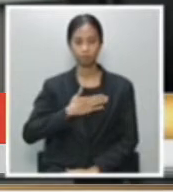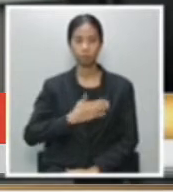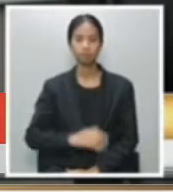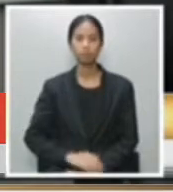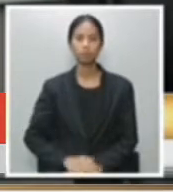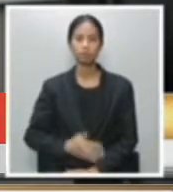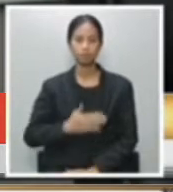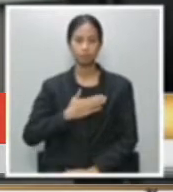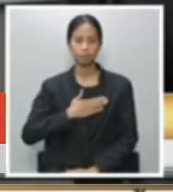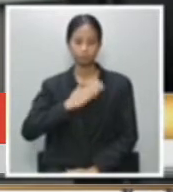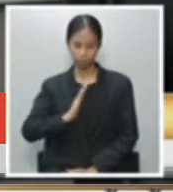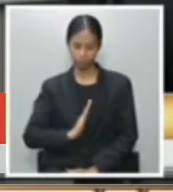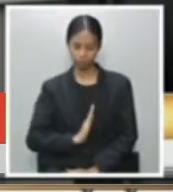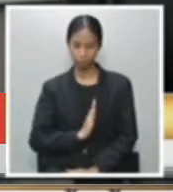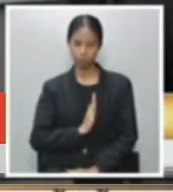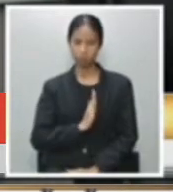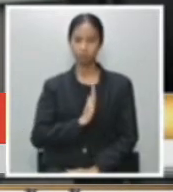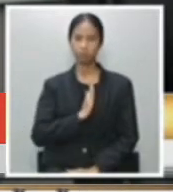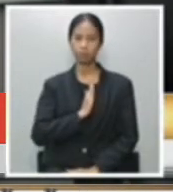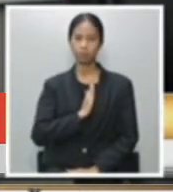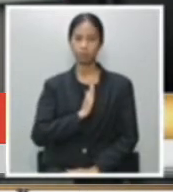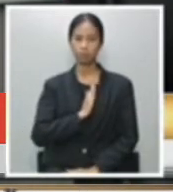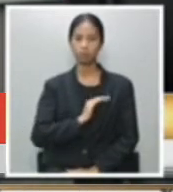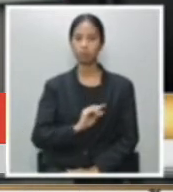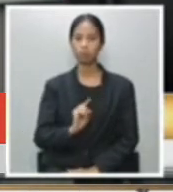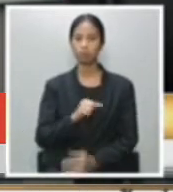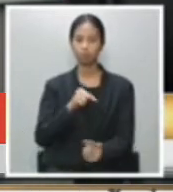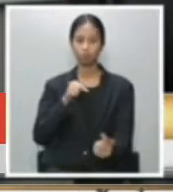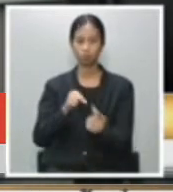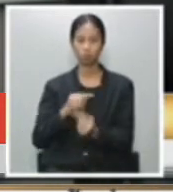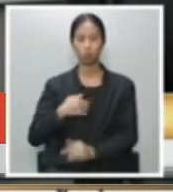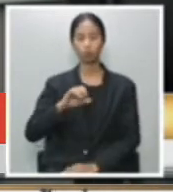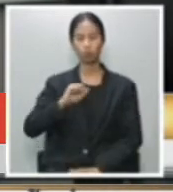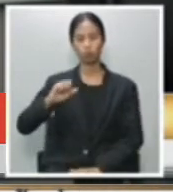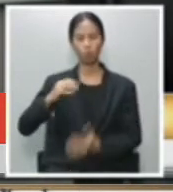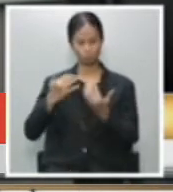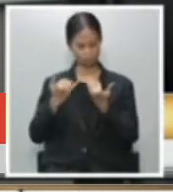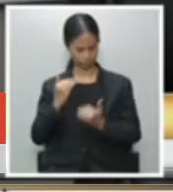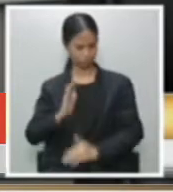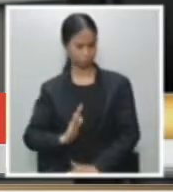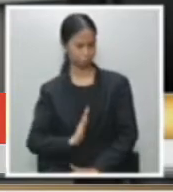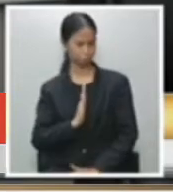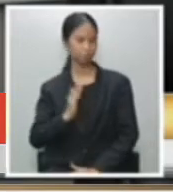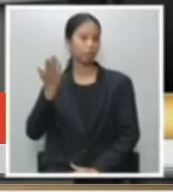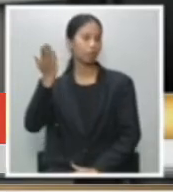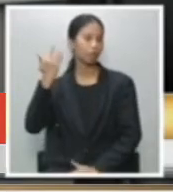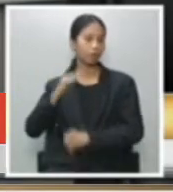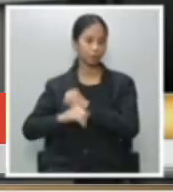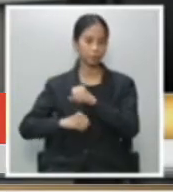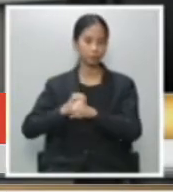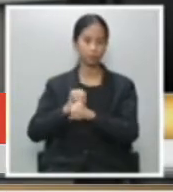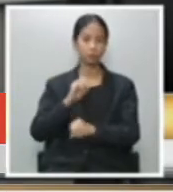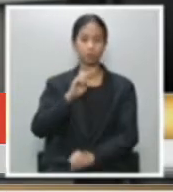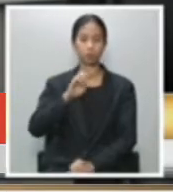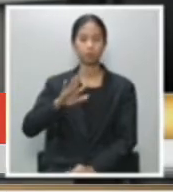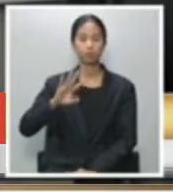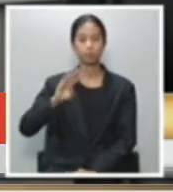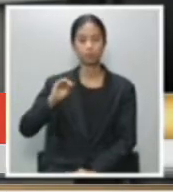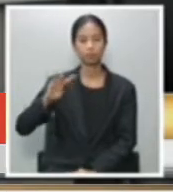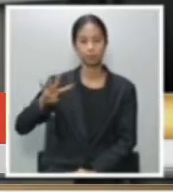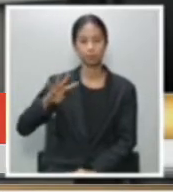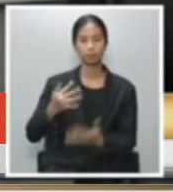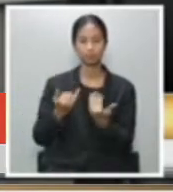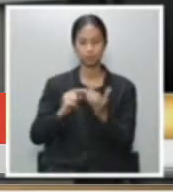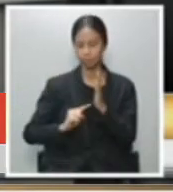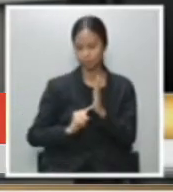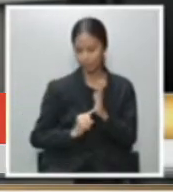มีความภาคภูมิใจเป็นที่สุดตั้งแต่เป็นผู้แทนราษฎรมาตั้งแต่ปี2544เป็นครั้งแรกนะ